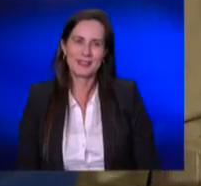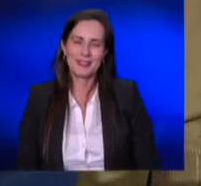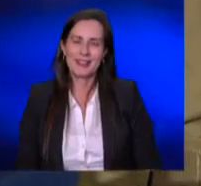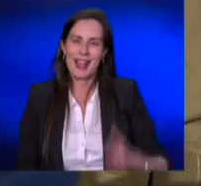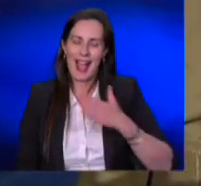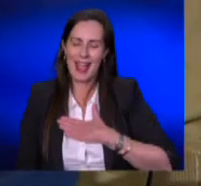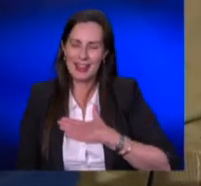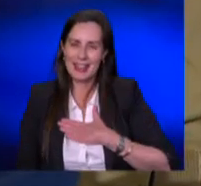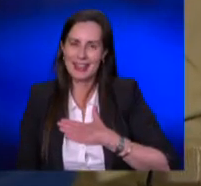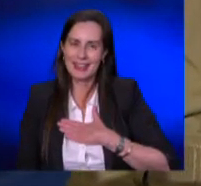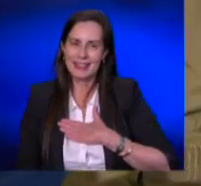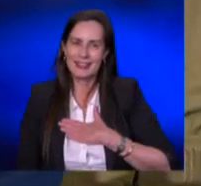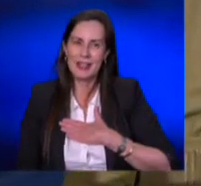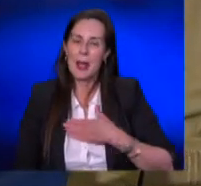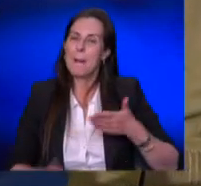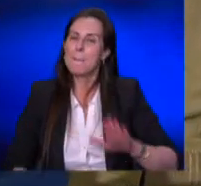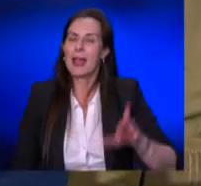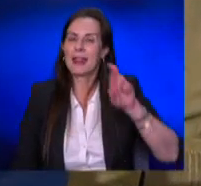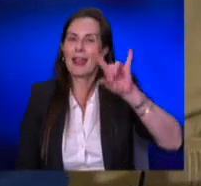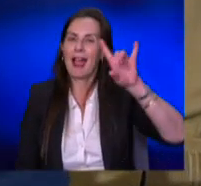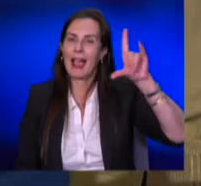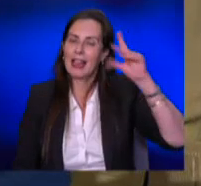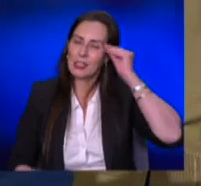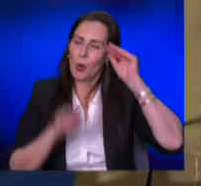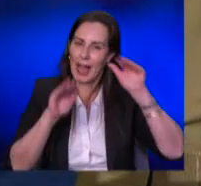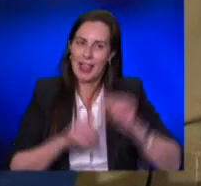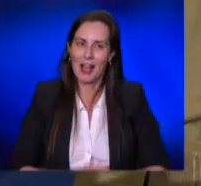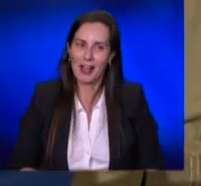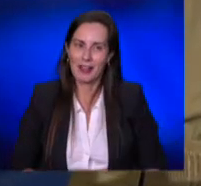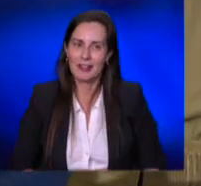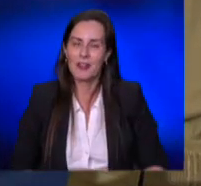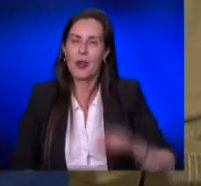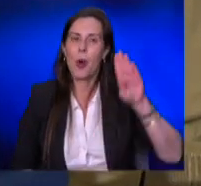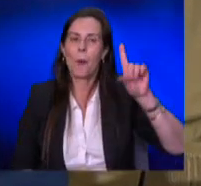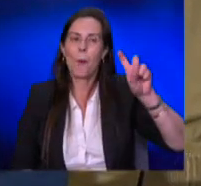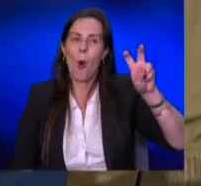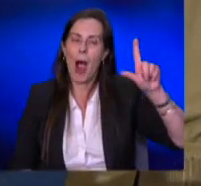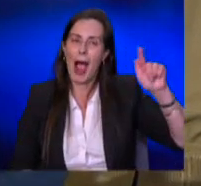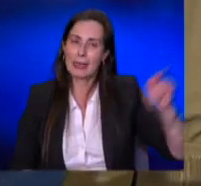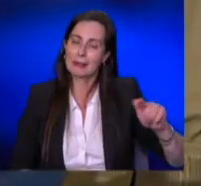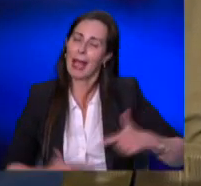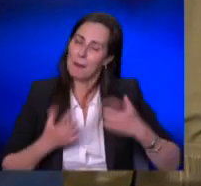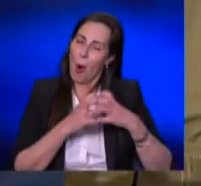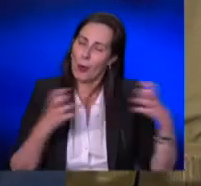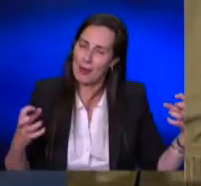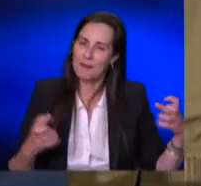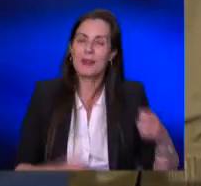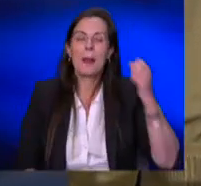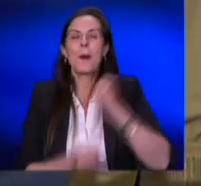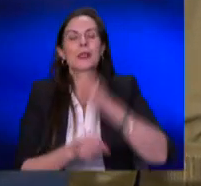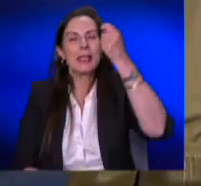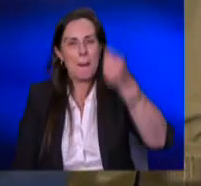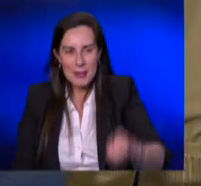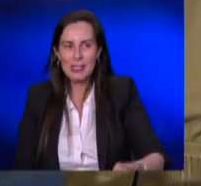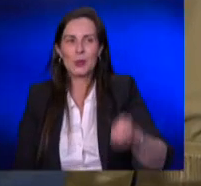אני עשהאל שבו, בן רחל, זיכרונה לברכה, ובועז, ייבדל לחיים ארוכים. מסי,